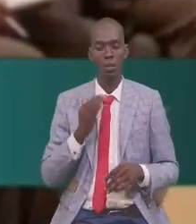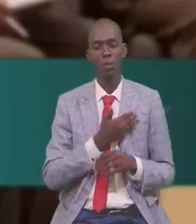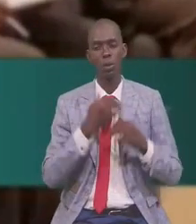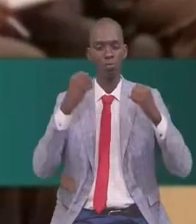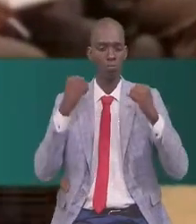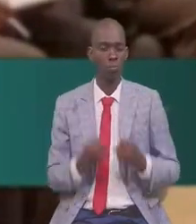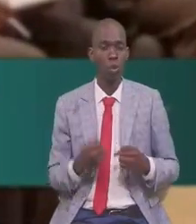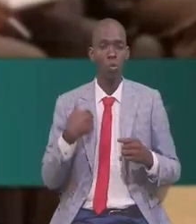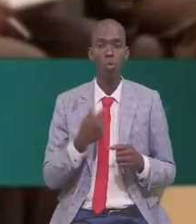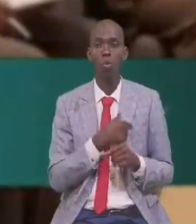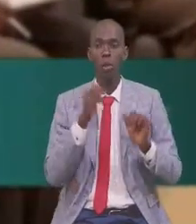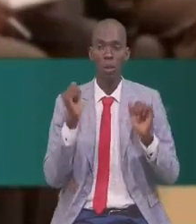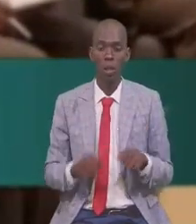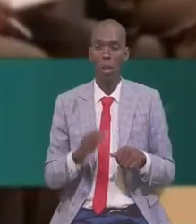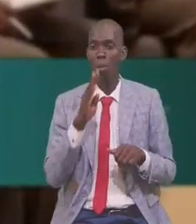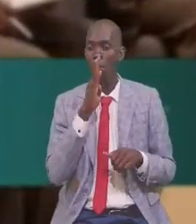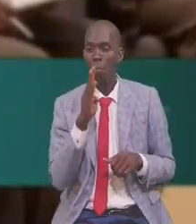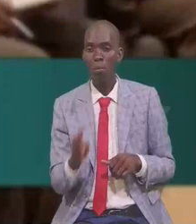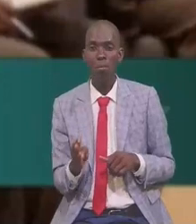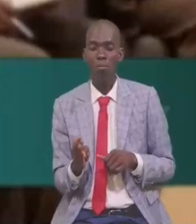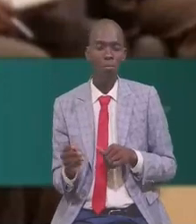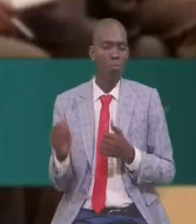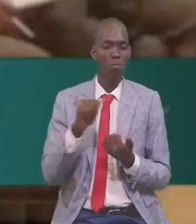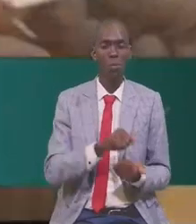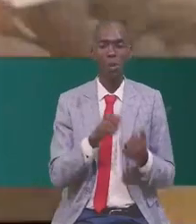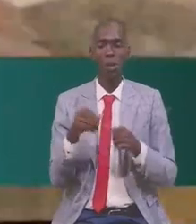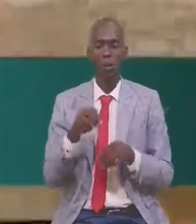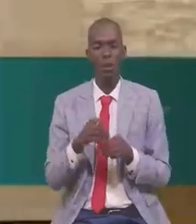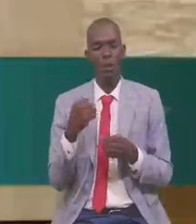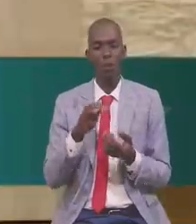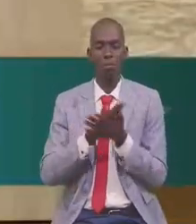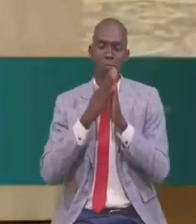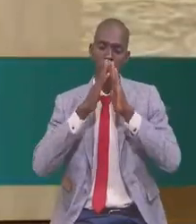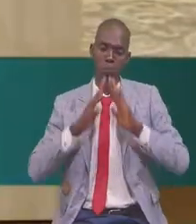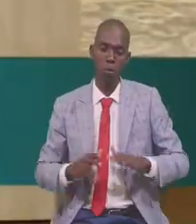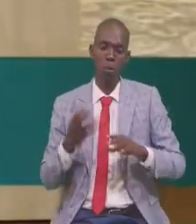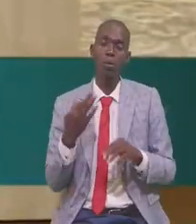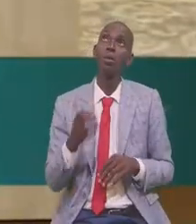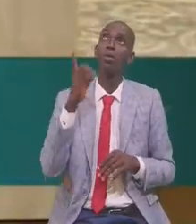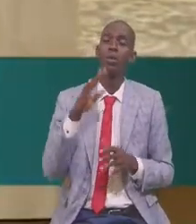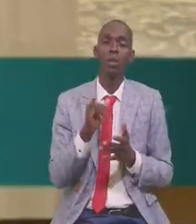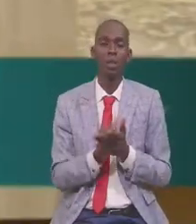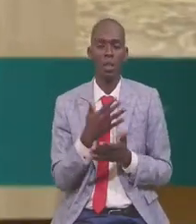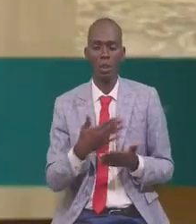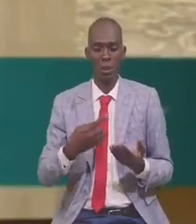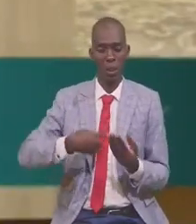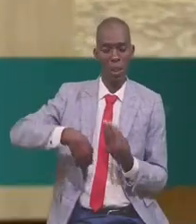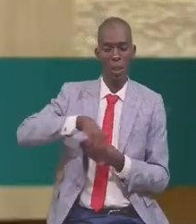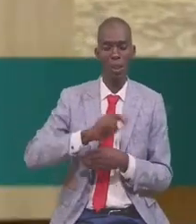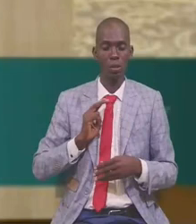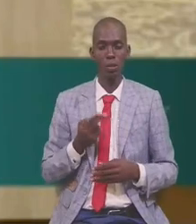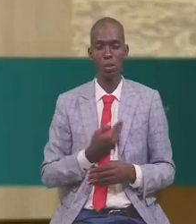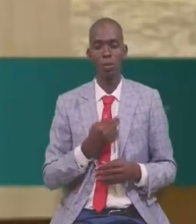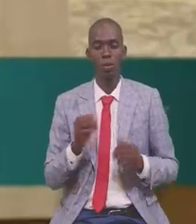baptisés et immergés dans la paix du Seigneur. Pour qu'en nous et autour de nous, nous sommes immergés dans la paix du